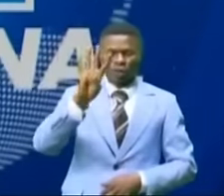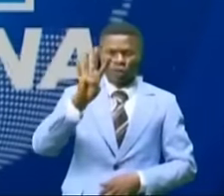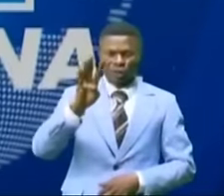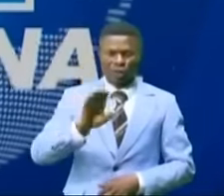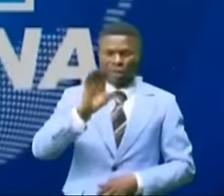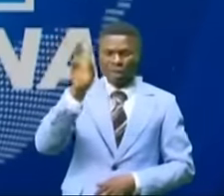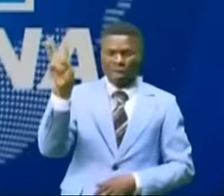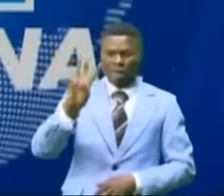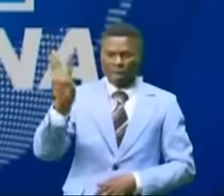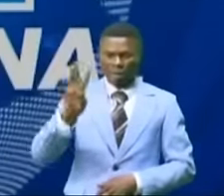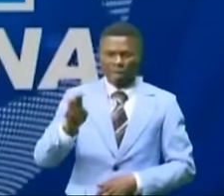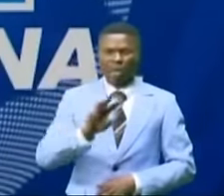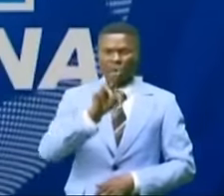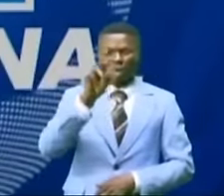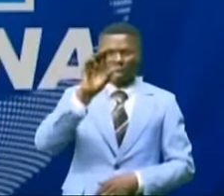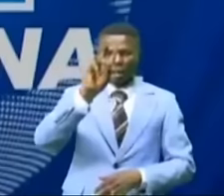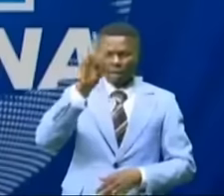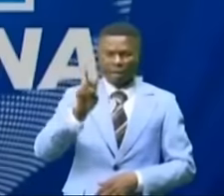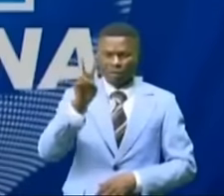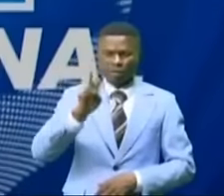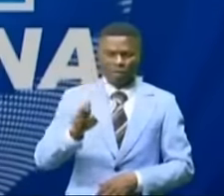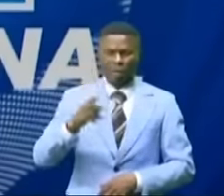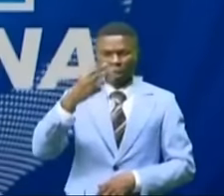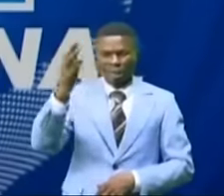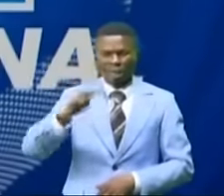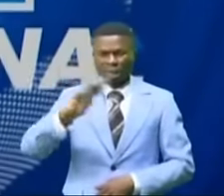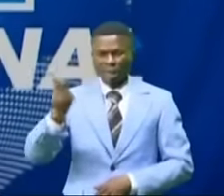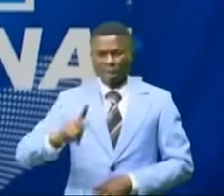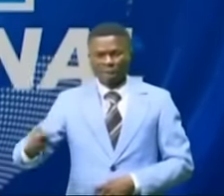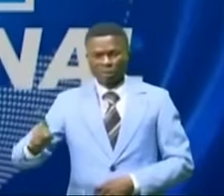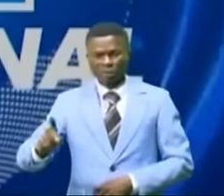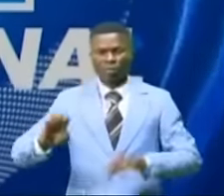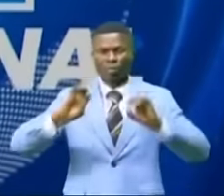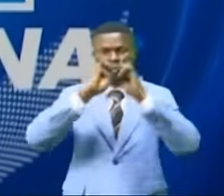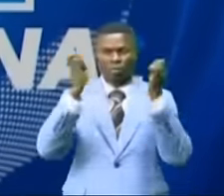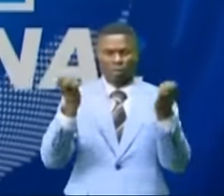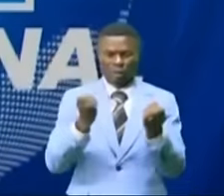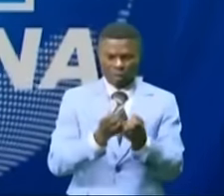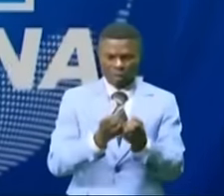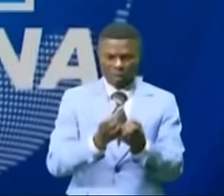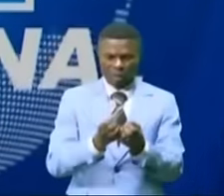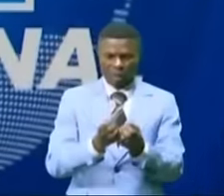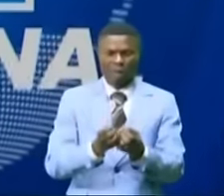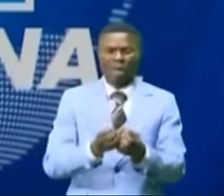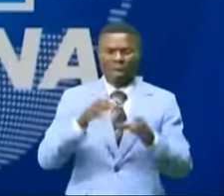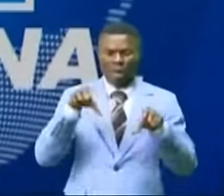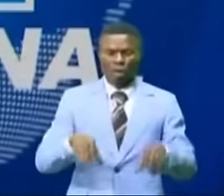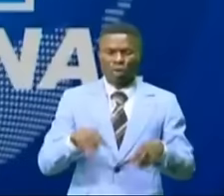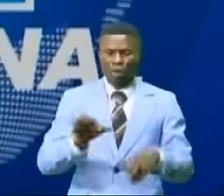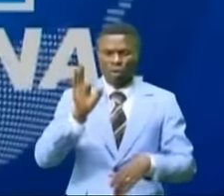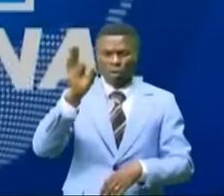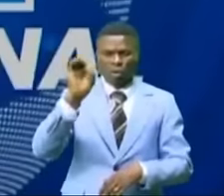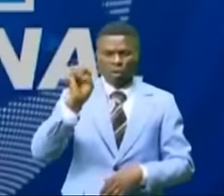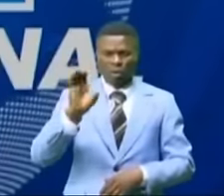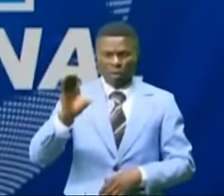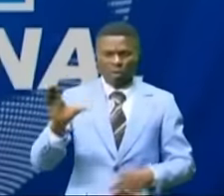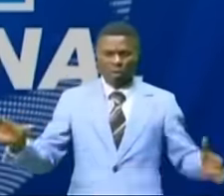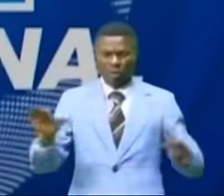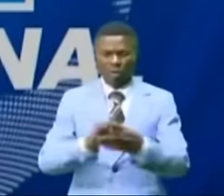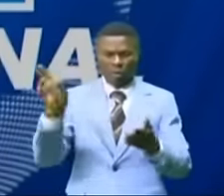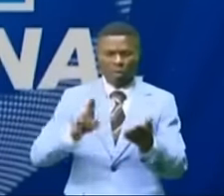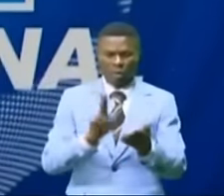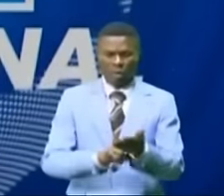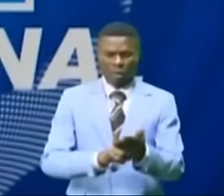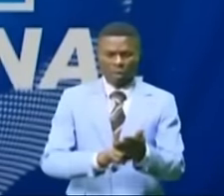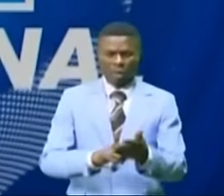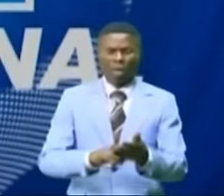Kisanso. Et pour finir, la Fédération des entreprises du Congo, FEC, va signer un protocole de collaboration avec le